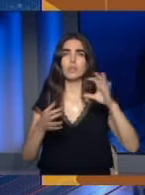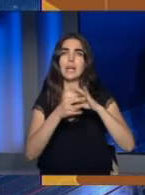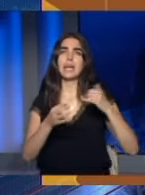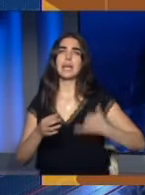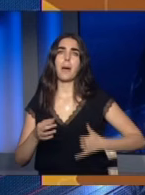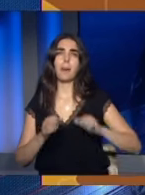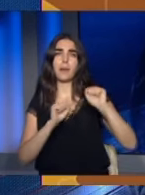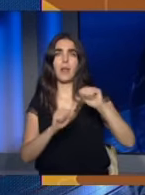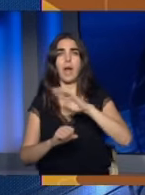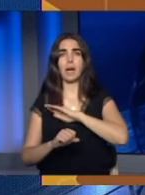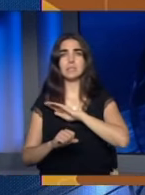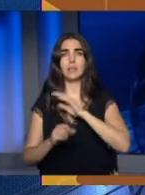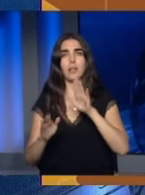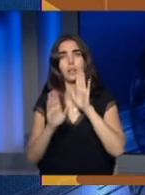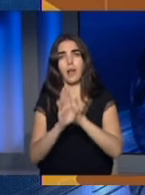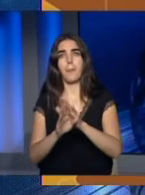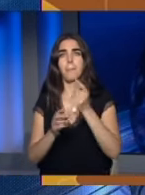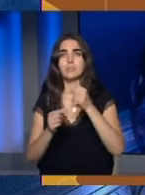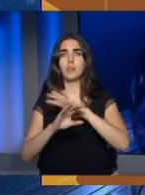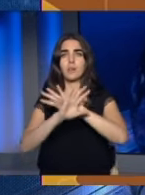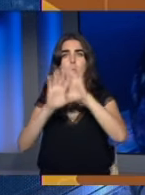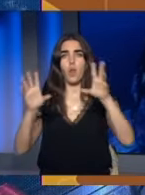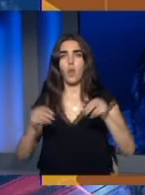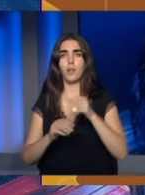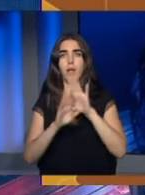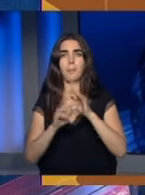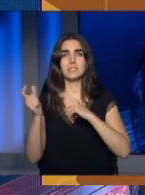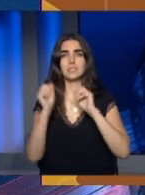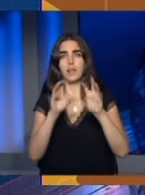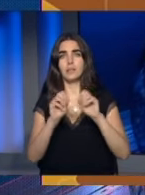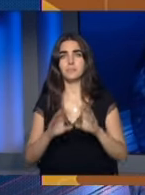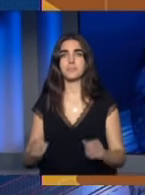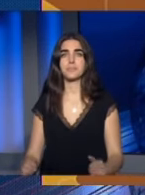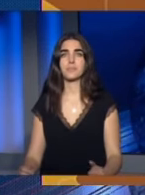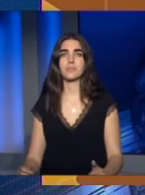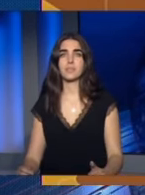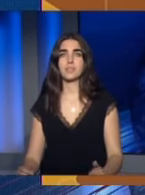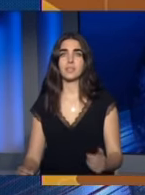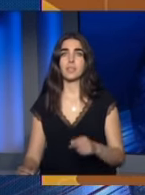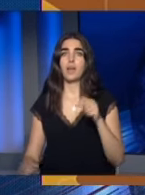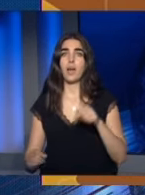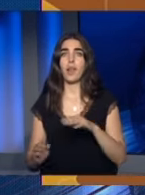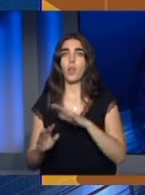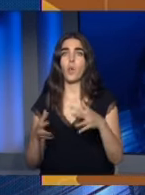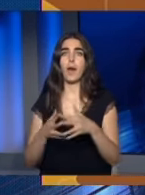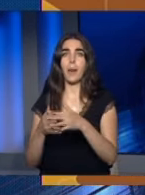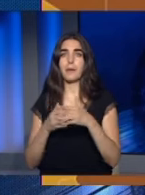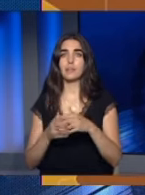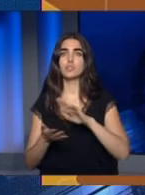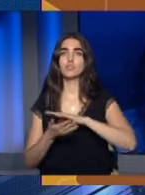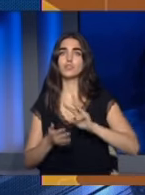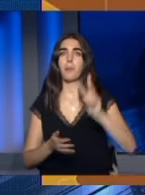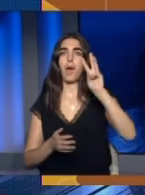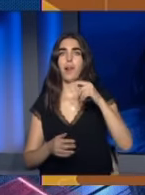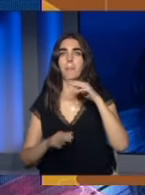عسكريه دعما لغزه بحسب ما صدر منتصف ليل السبت الاحد الاولى استهدفت حامله الطائرات الامريكيه ايزنهاور شمال البحر